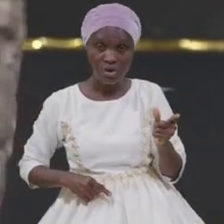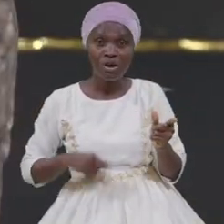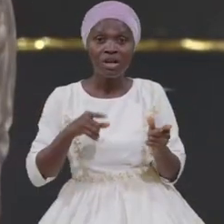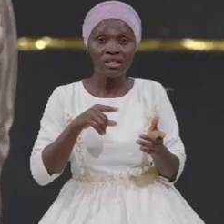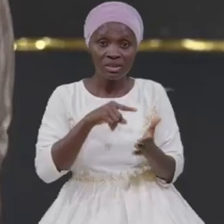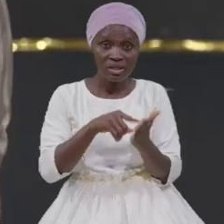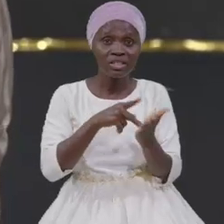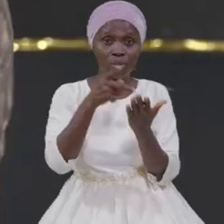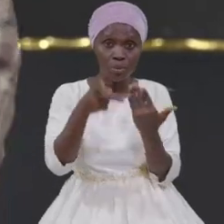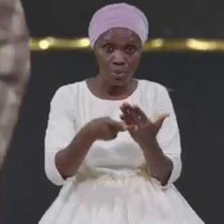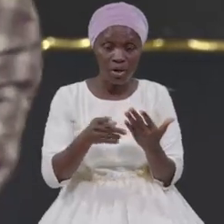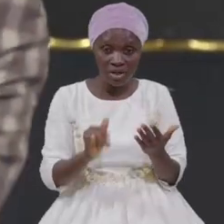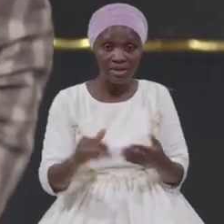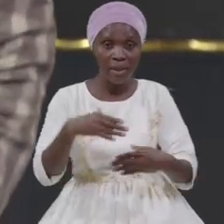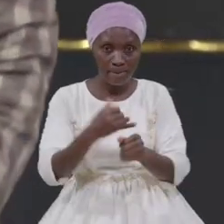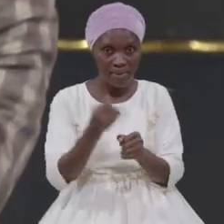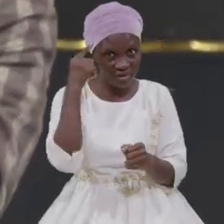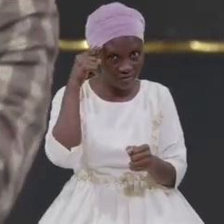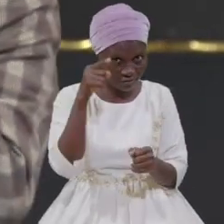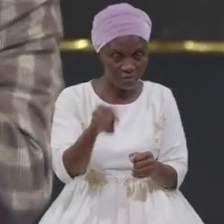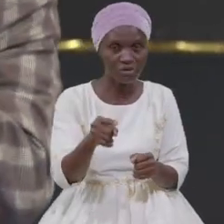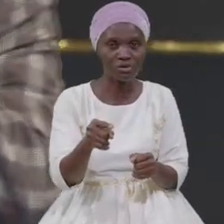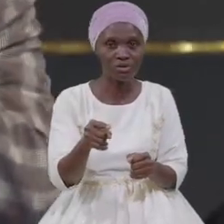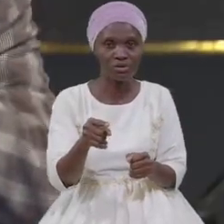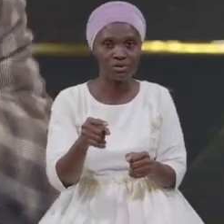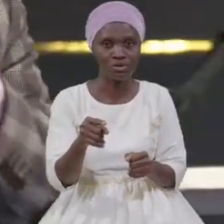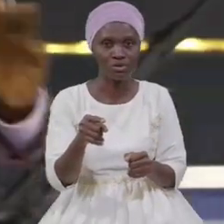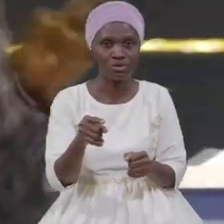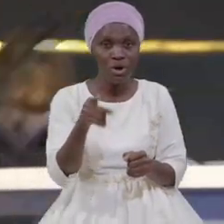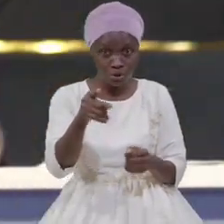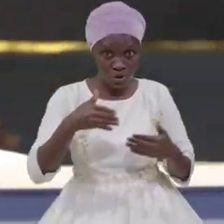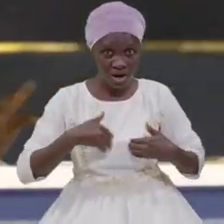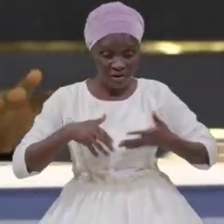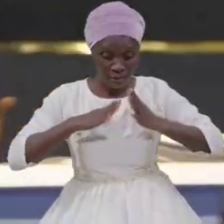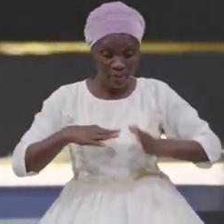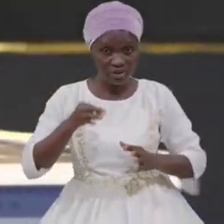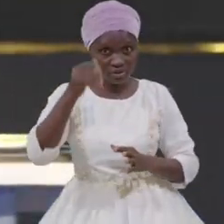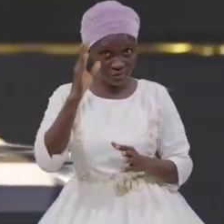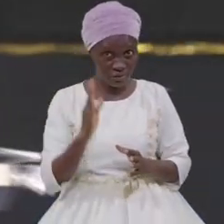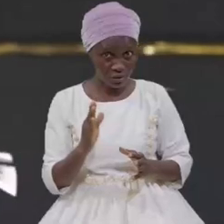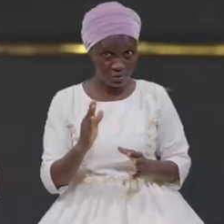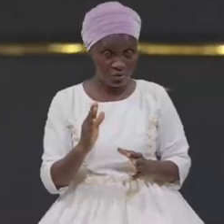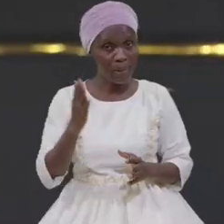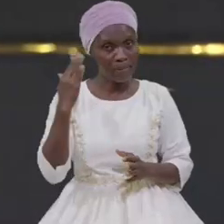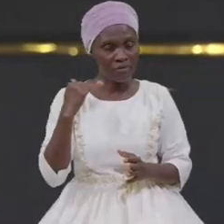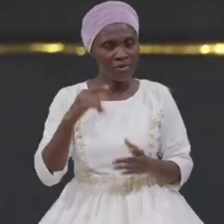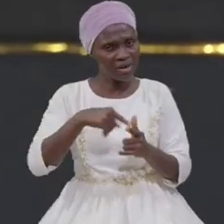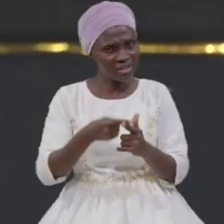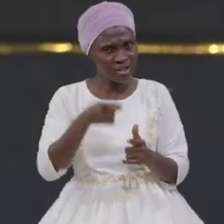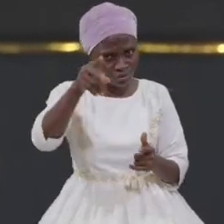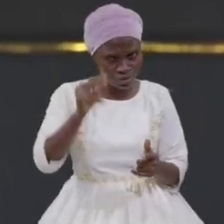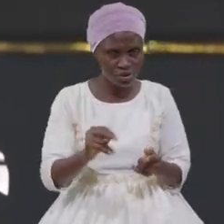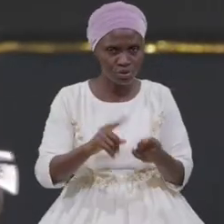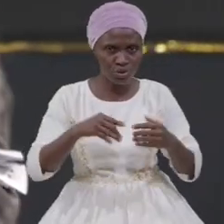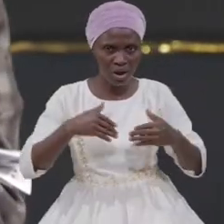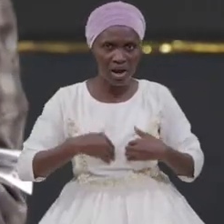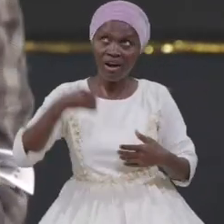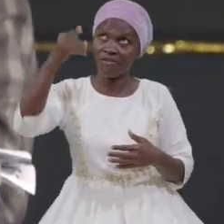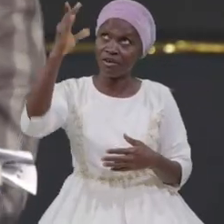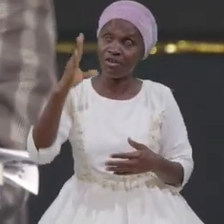Pourquoi? Parce que la paix de Dieu, tu dois avoir le Dieu de paix. La pleine grâce et crucifiante qui